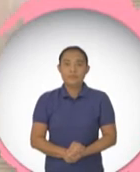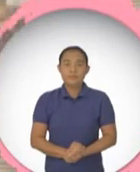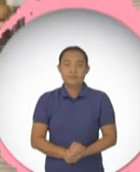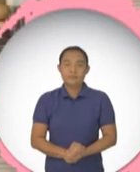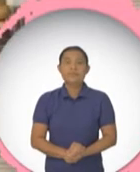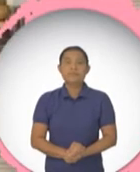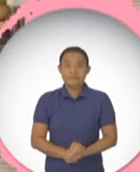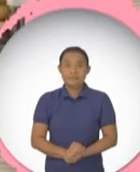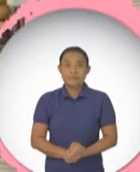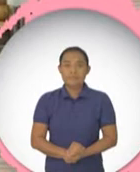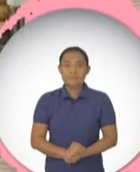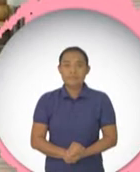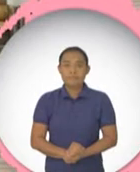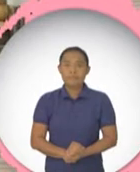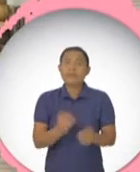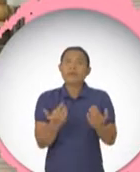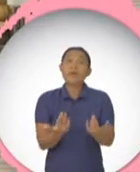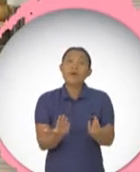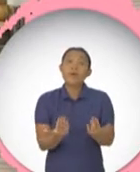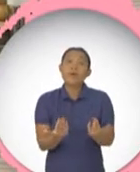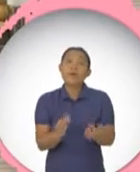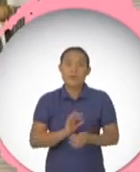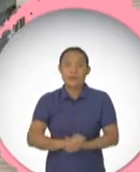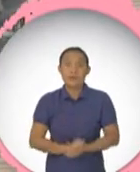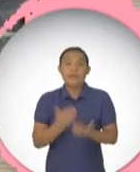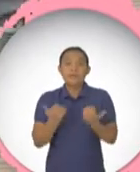ช่วงนี้ระหว่างที่เราให้ขนมในเตาสุกนะครับเราก็มาทำพ